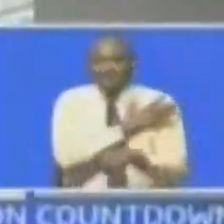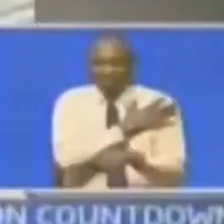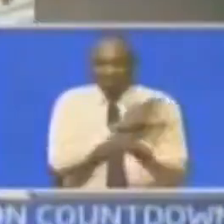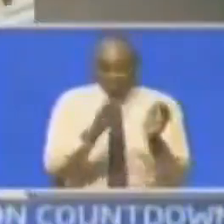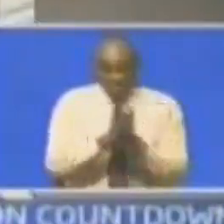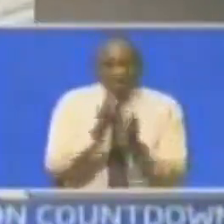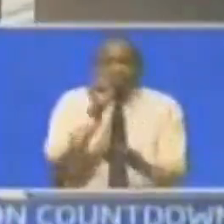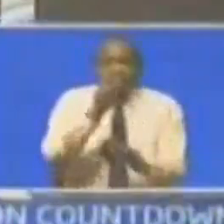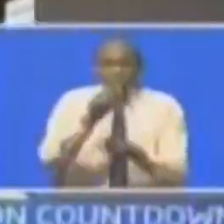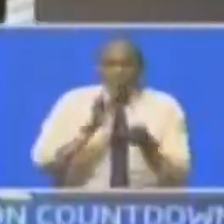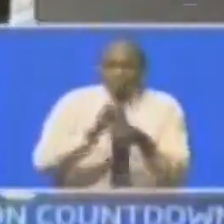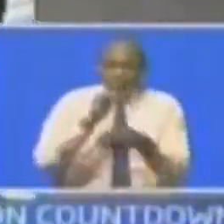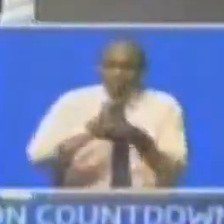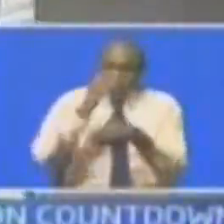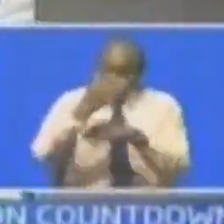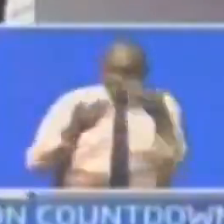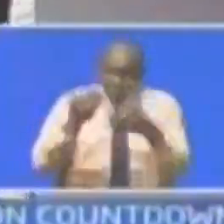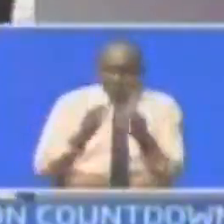hasira.